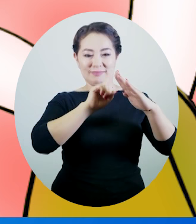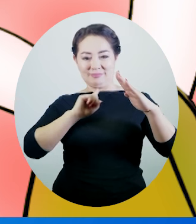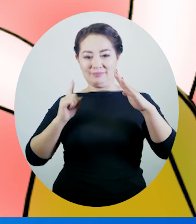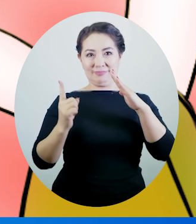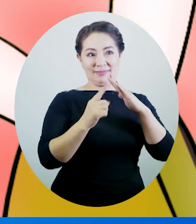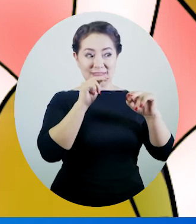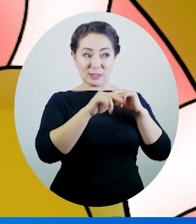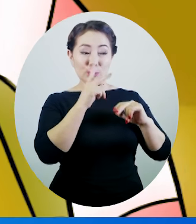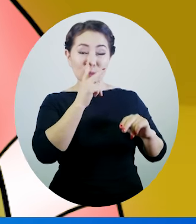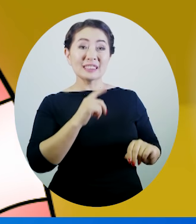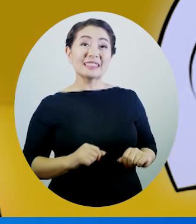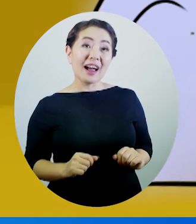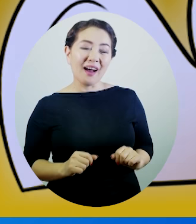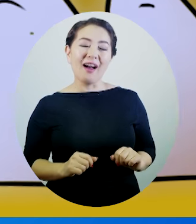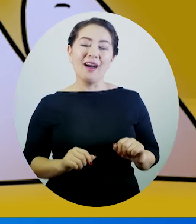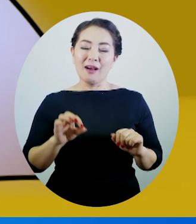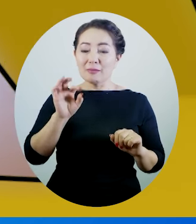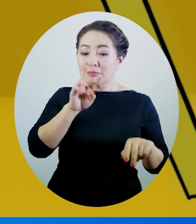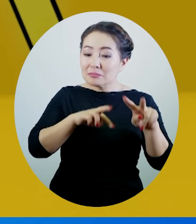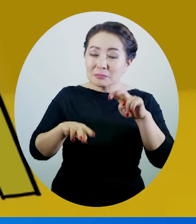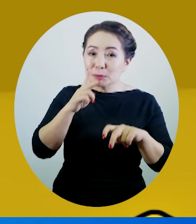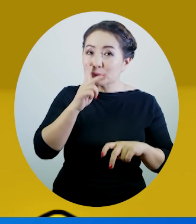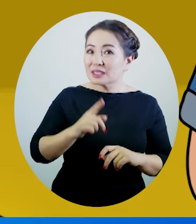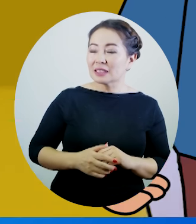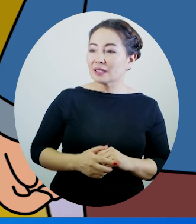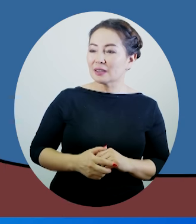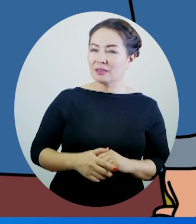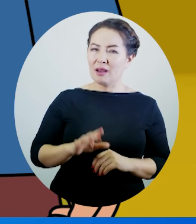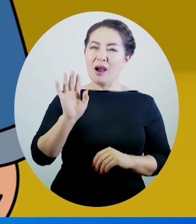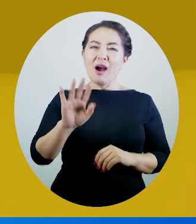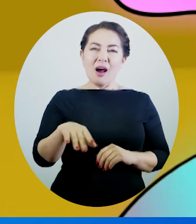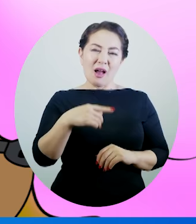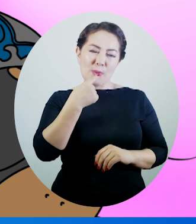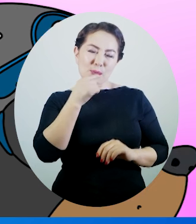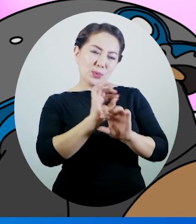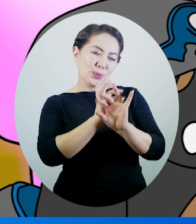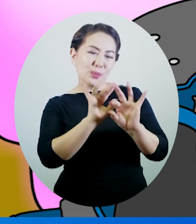За би байшингийн артлын хэсгийг шалгатах юм. Сэжүр олдож мэднэ.